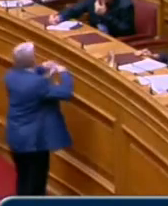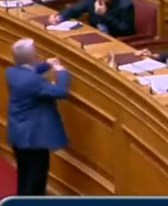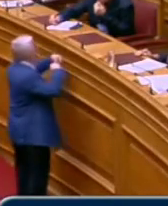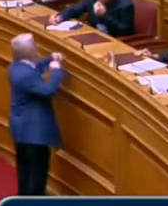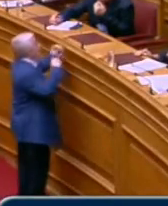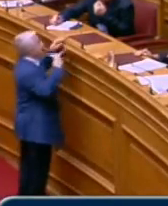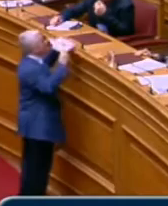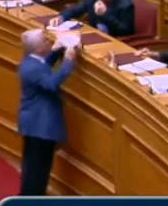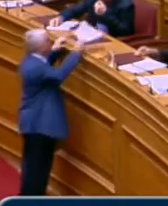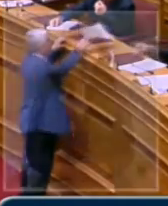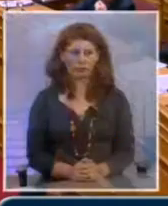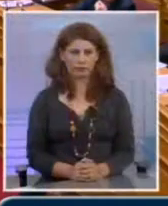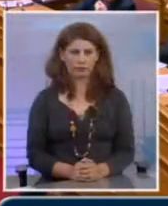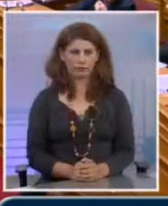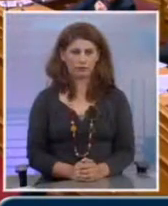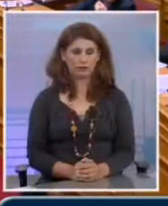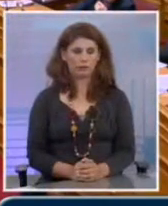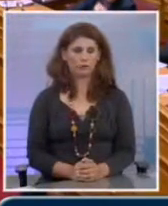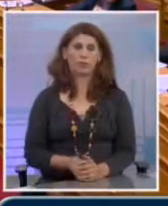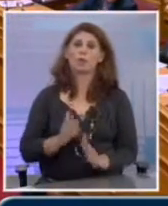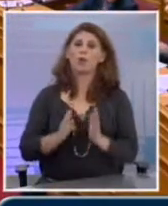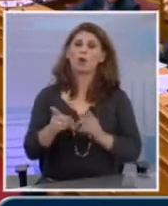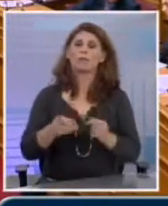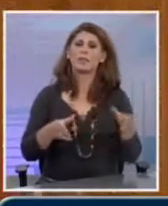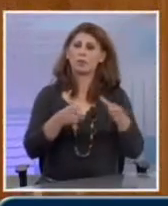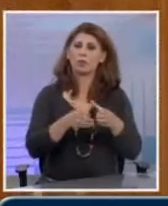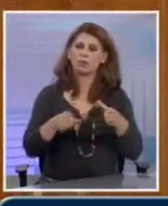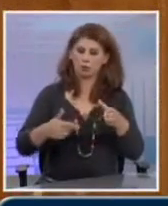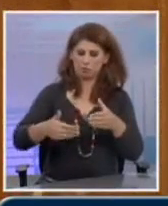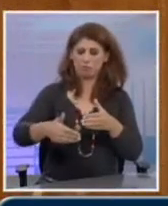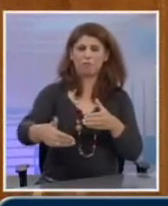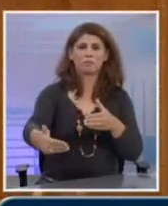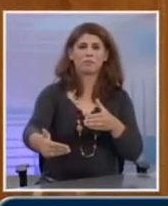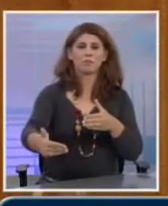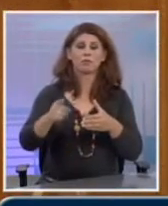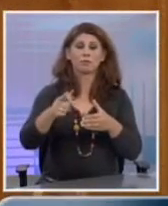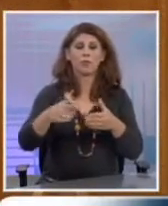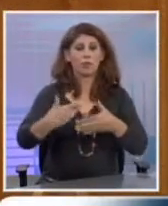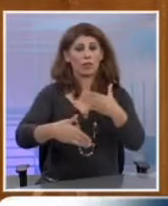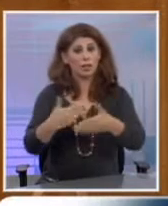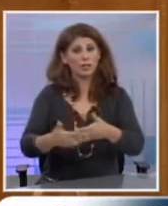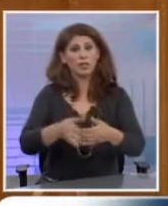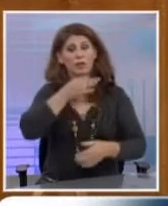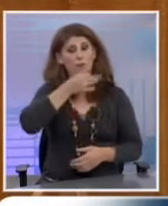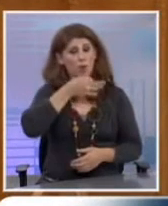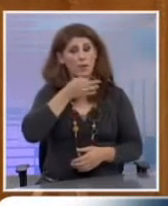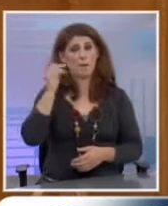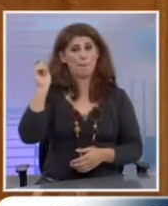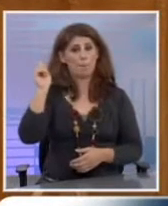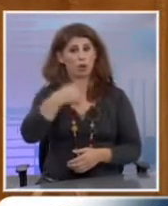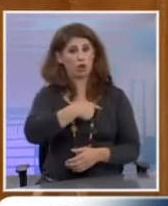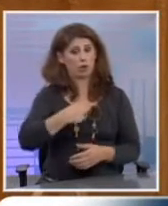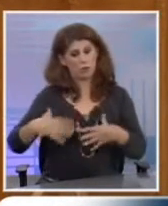με τις επιτροπές και πλησιάζει και η κορύφωση της διαδικασίας με τις τοποθετήσεις των πολιτικών αρχηγών που άρχισαν